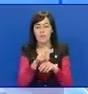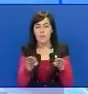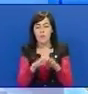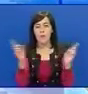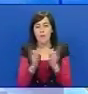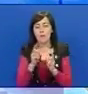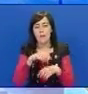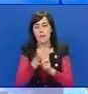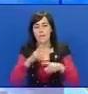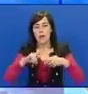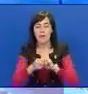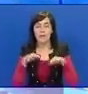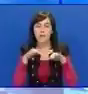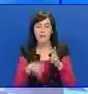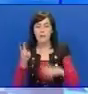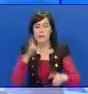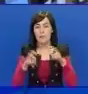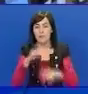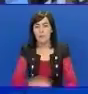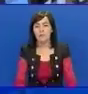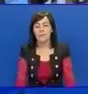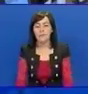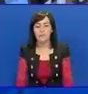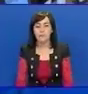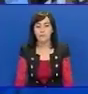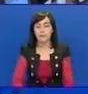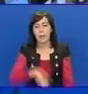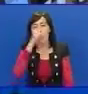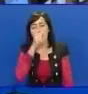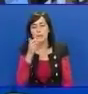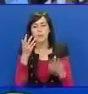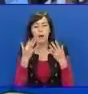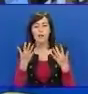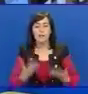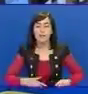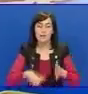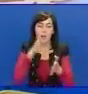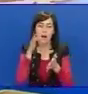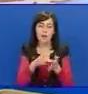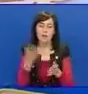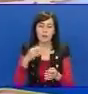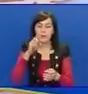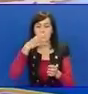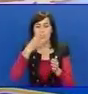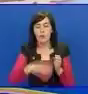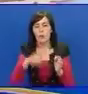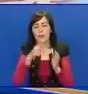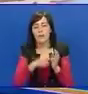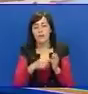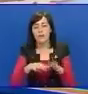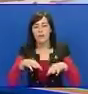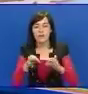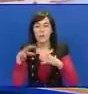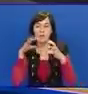осы өзекті мәселелердің шешімін іздеді. Ай санап, әлеуеті артқан шаһарымызда былтыр 147.085